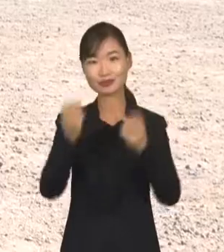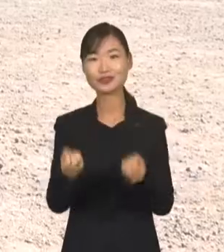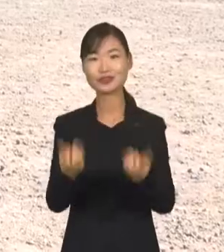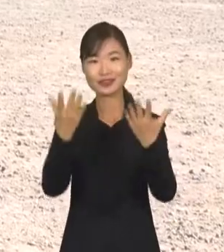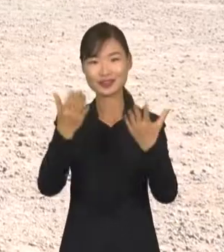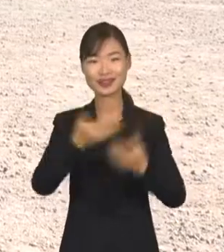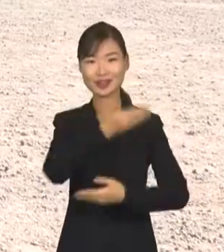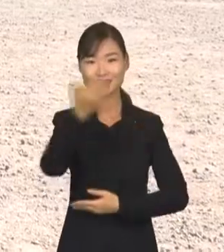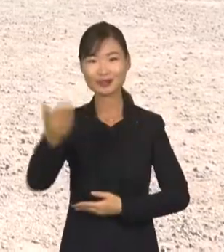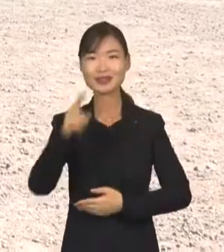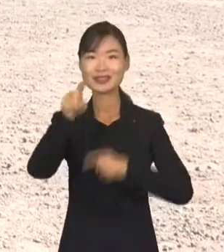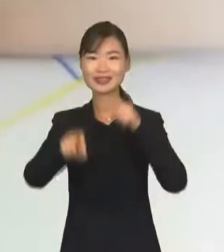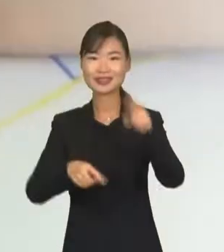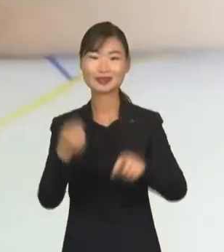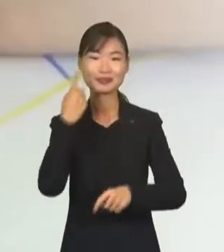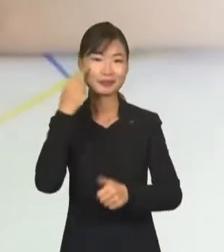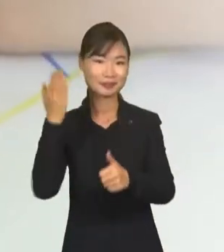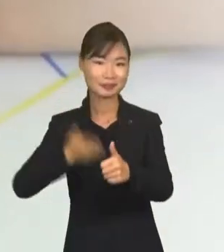실천해 보시기 바랍니다.